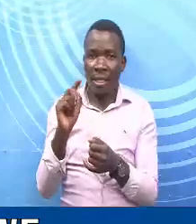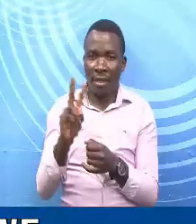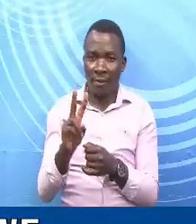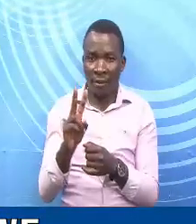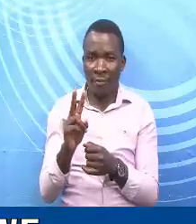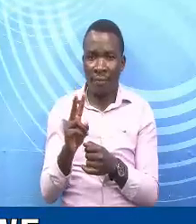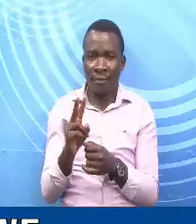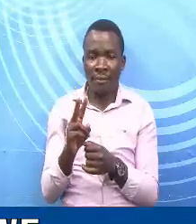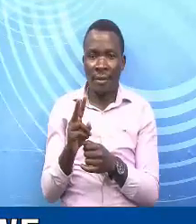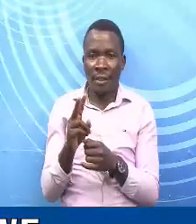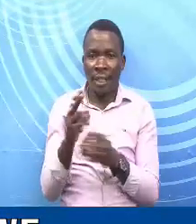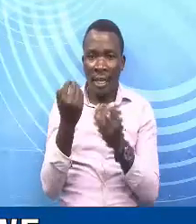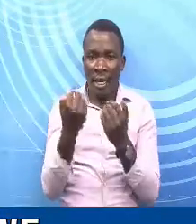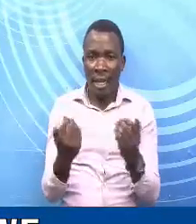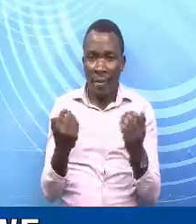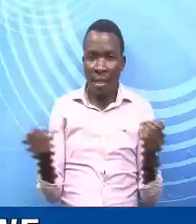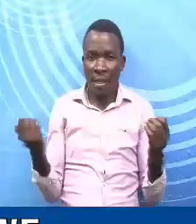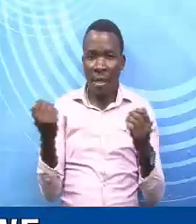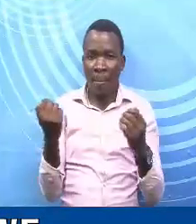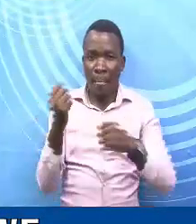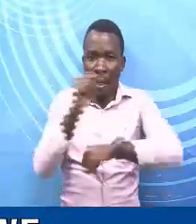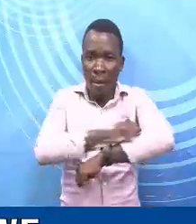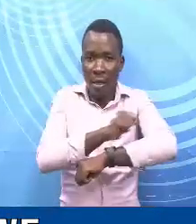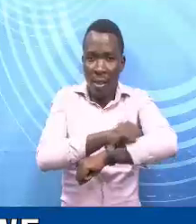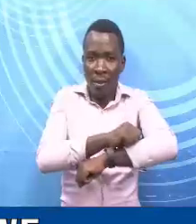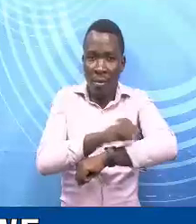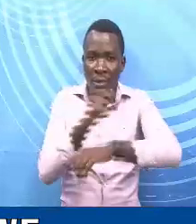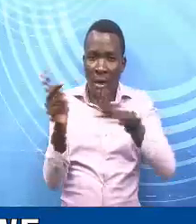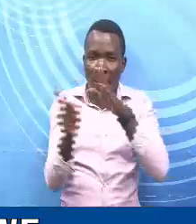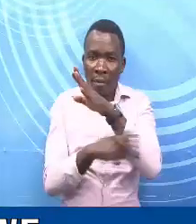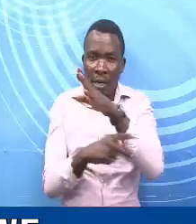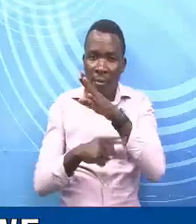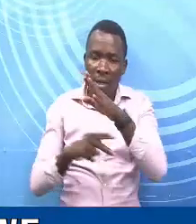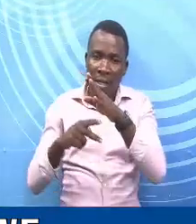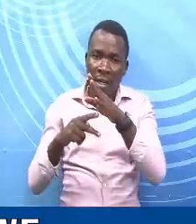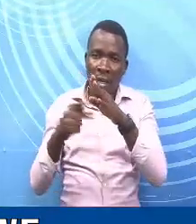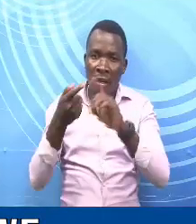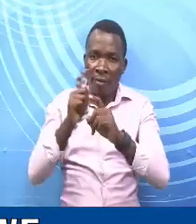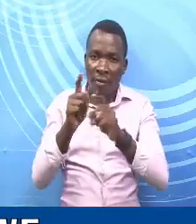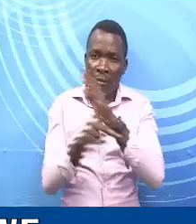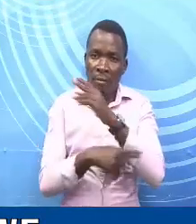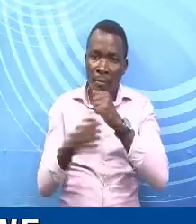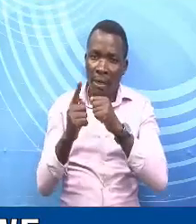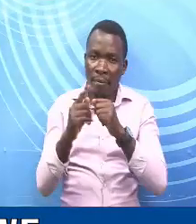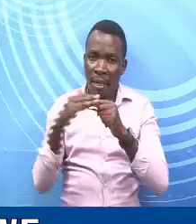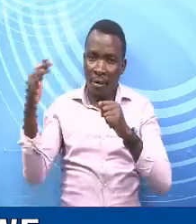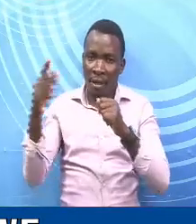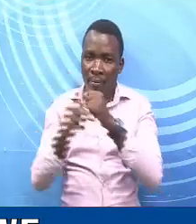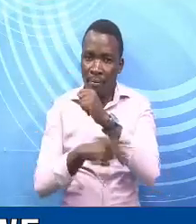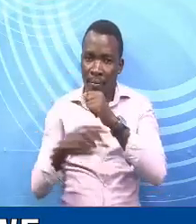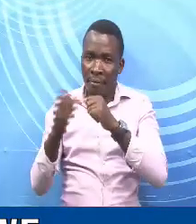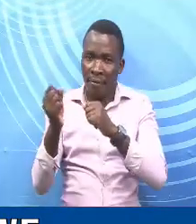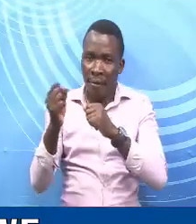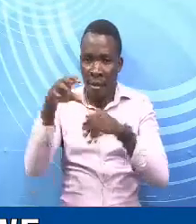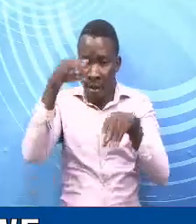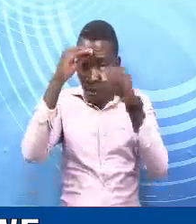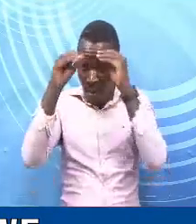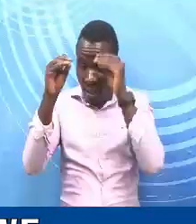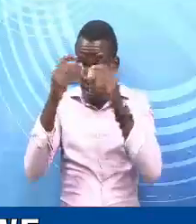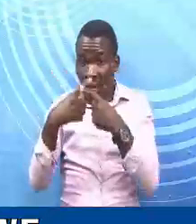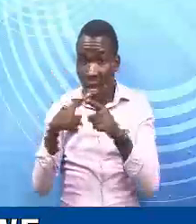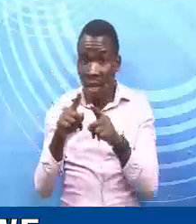bize guhera mu wa mbere kugera mu wa gatanu primaire, ariko ku kijyanye n'abanyeshuri biga mu mashuri yisumbuye habayemo